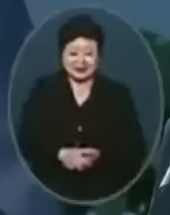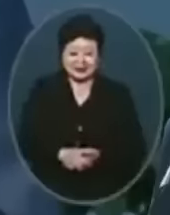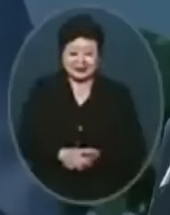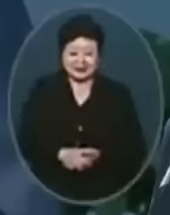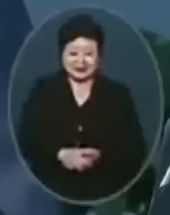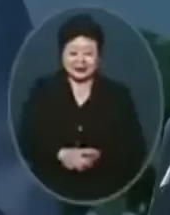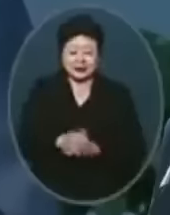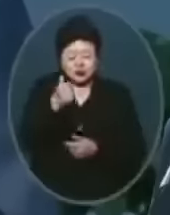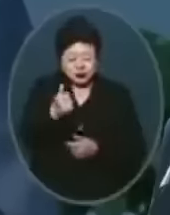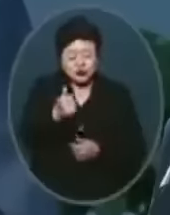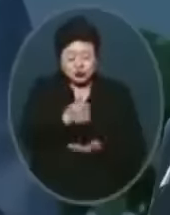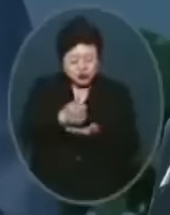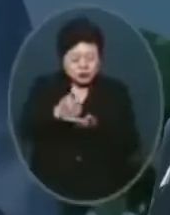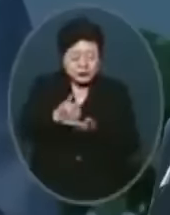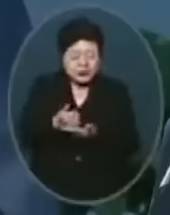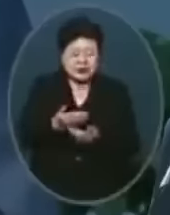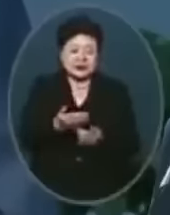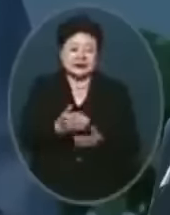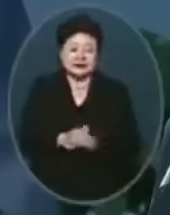그 예수님께서